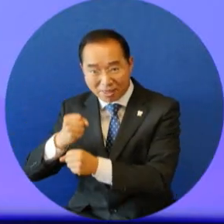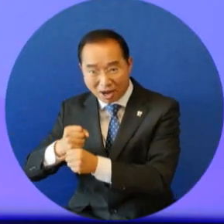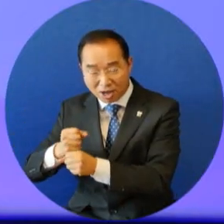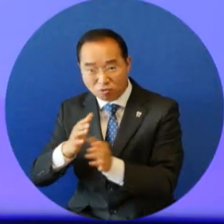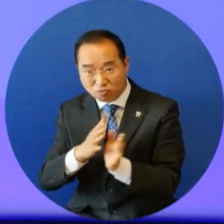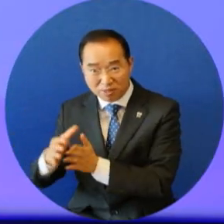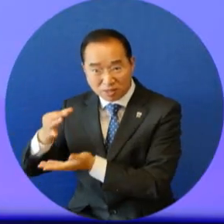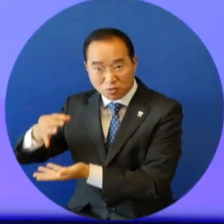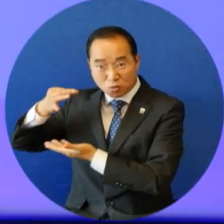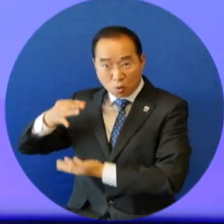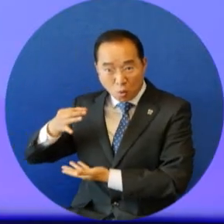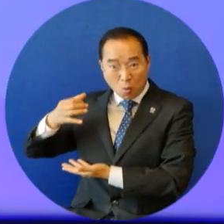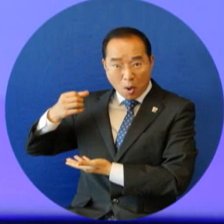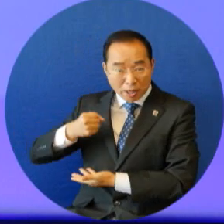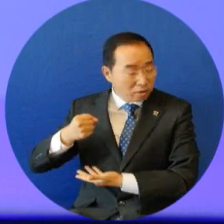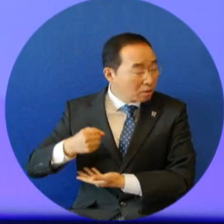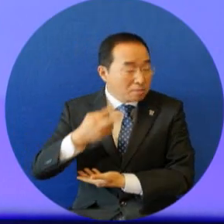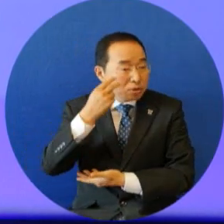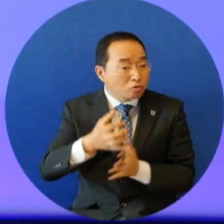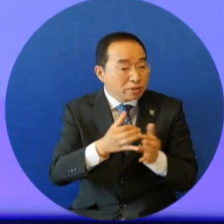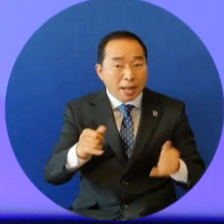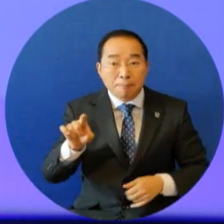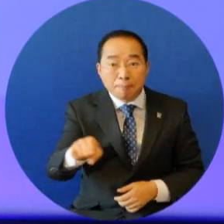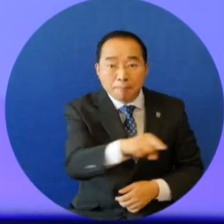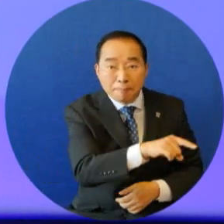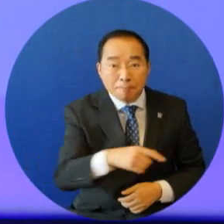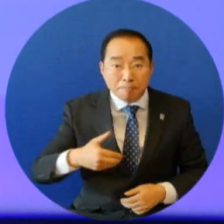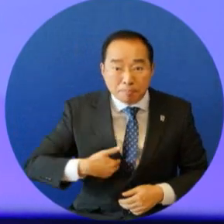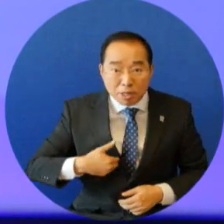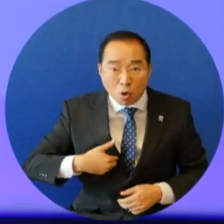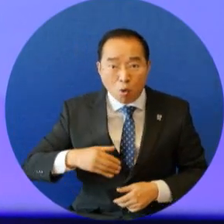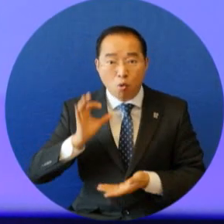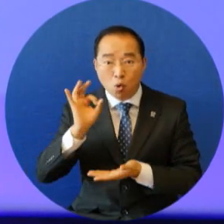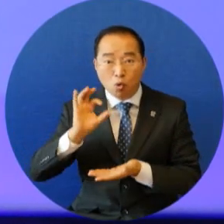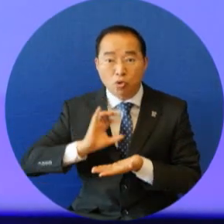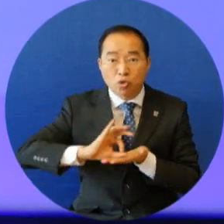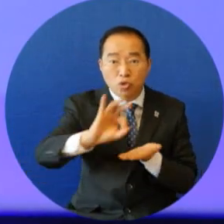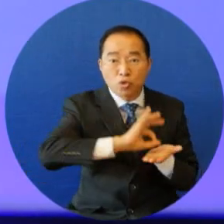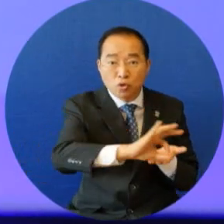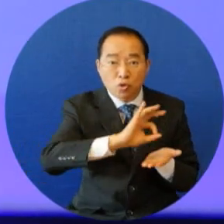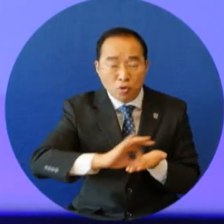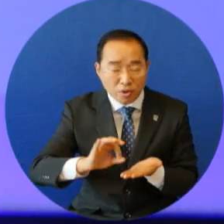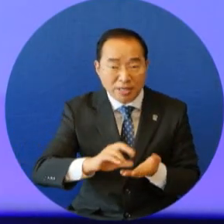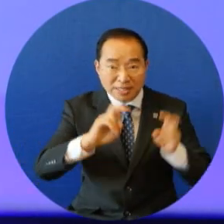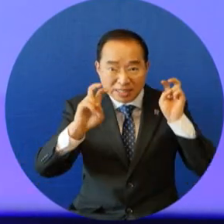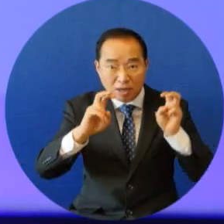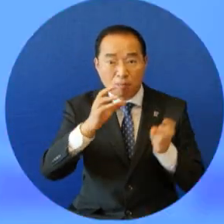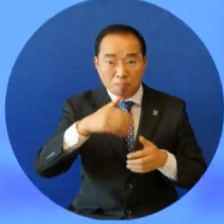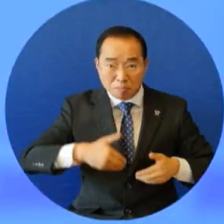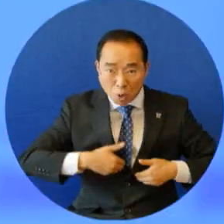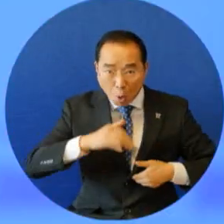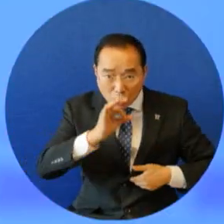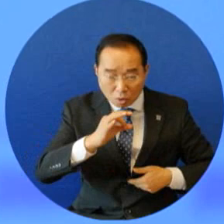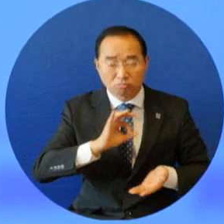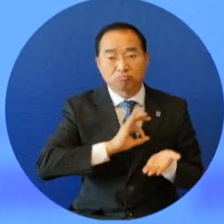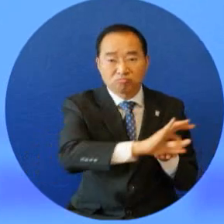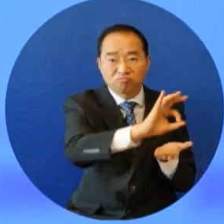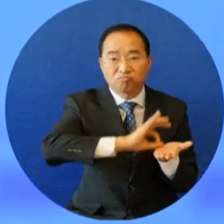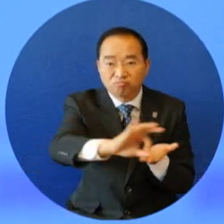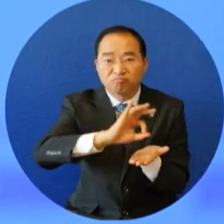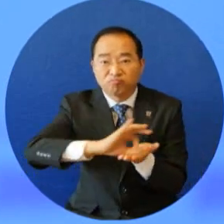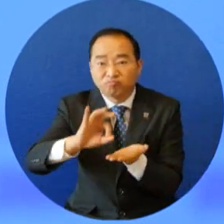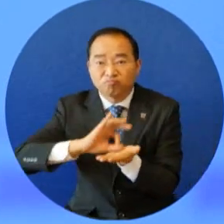돈으로 미국 국민들 개개인을 향해서 혹은 기업을 향해서 꼭 필요한